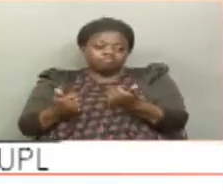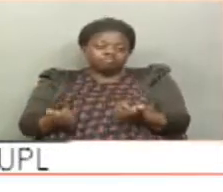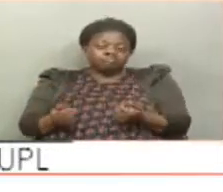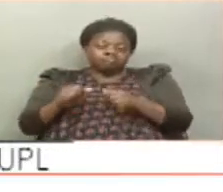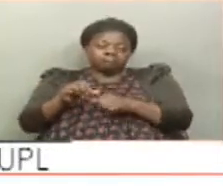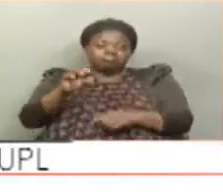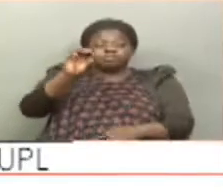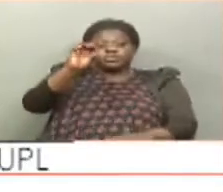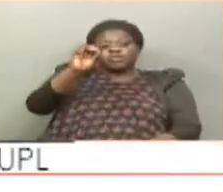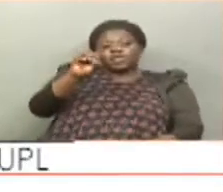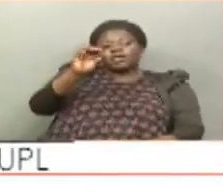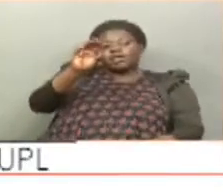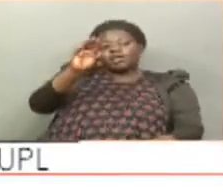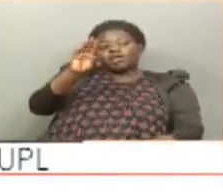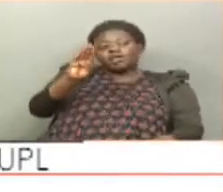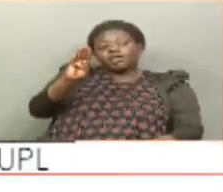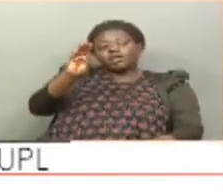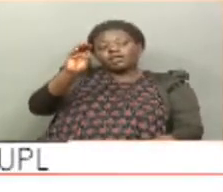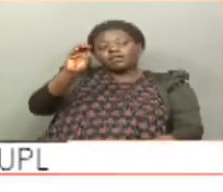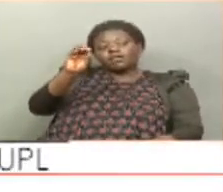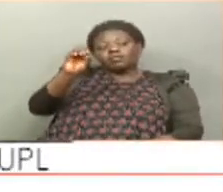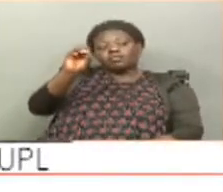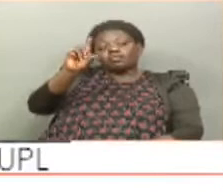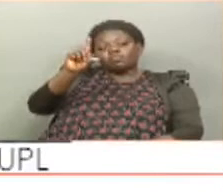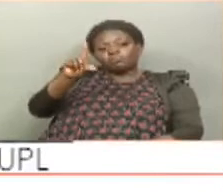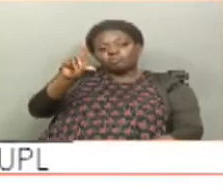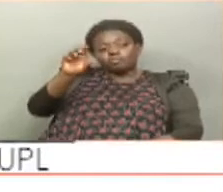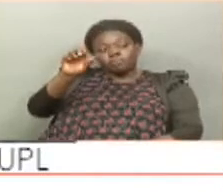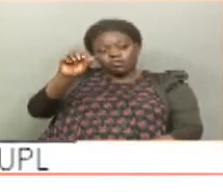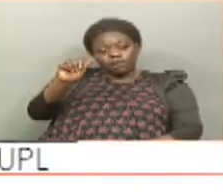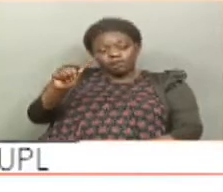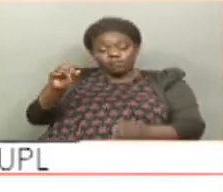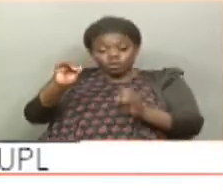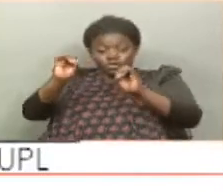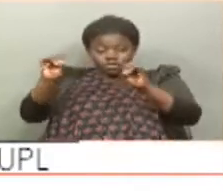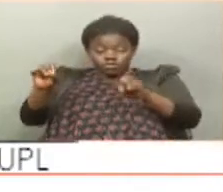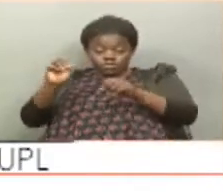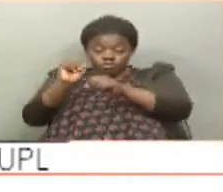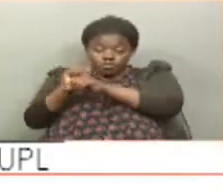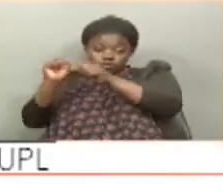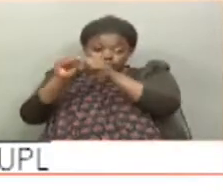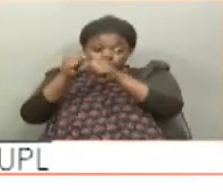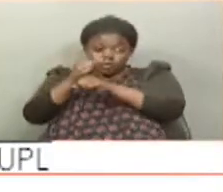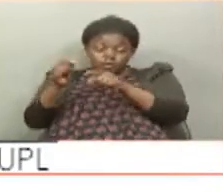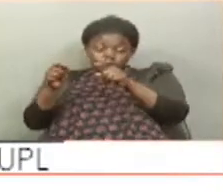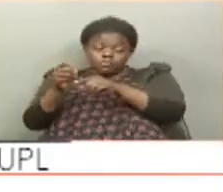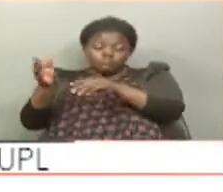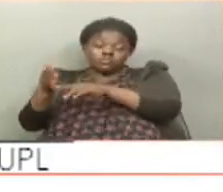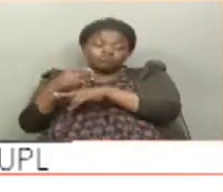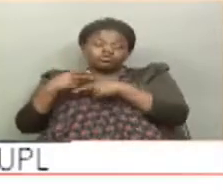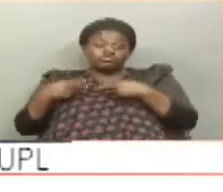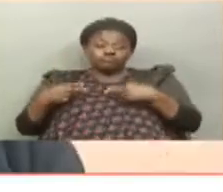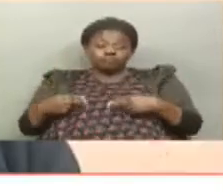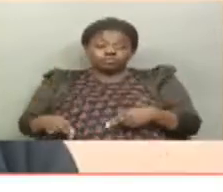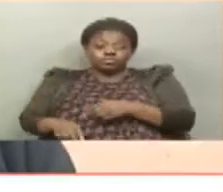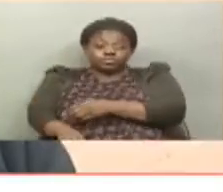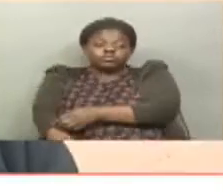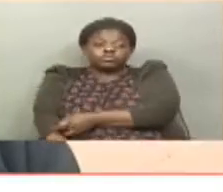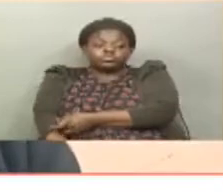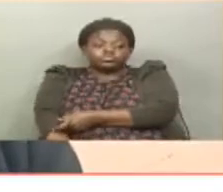Bora, together with Watagana Federation, near Minister of Health,